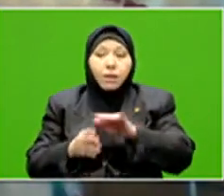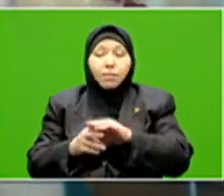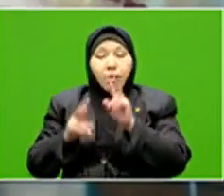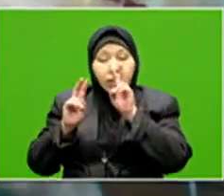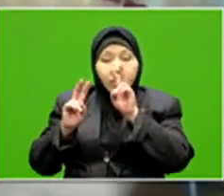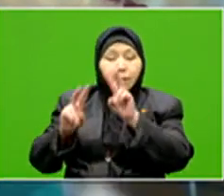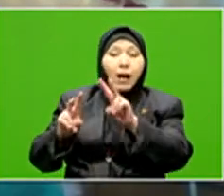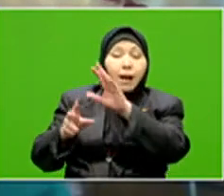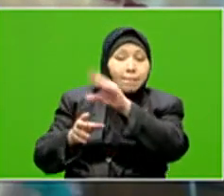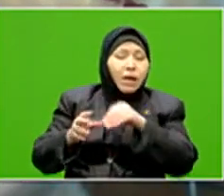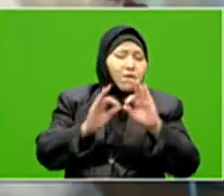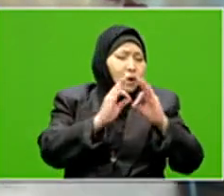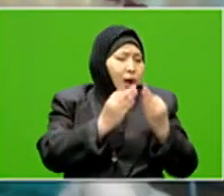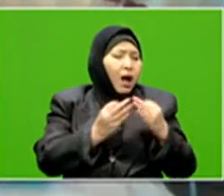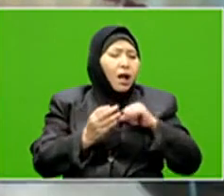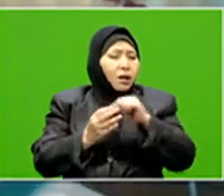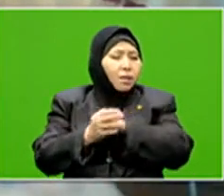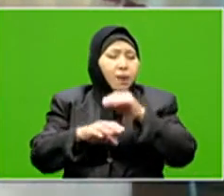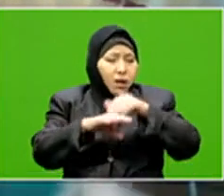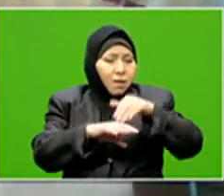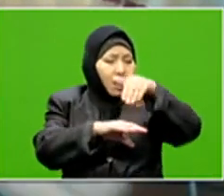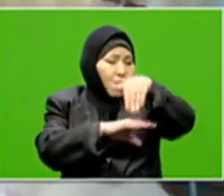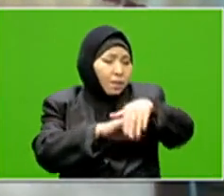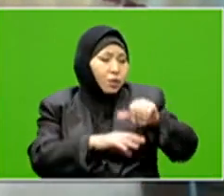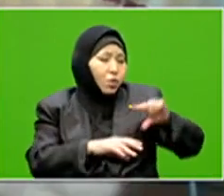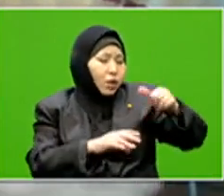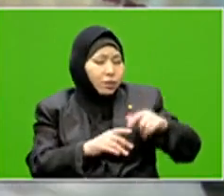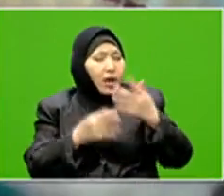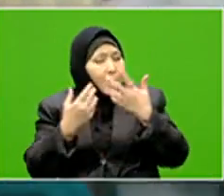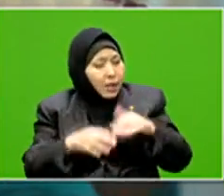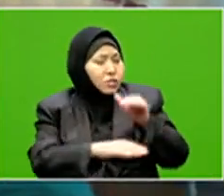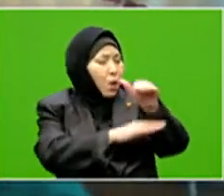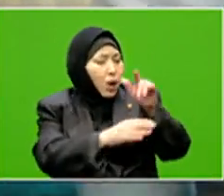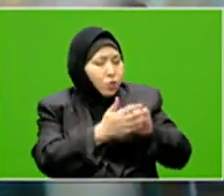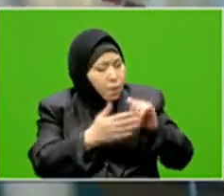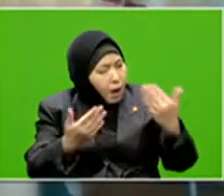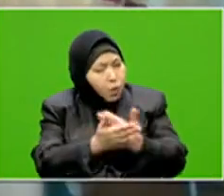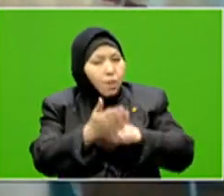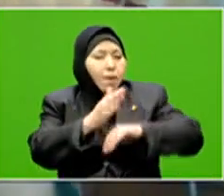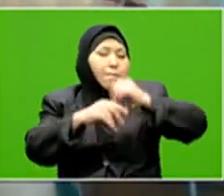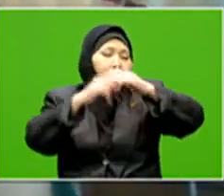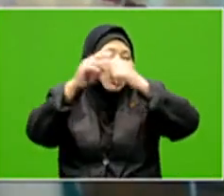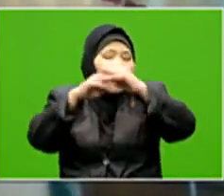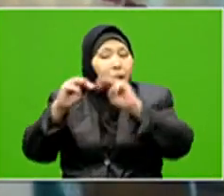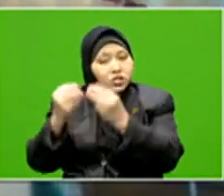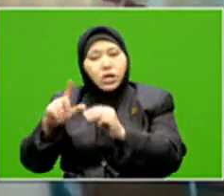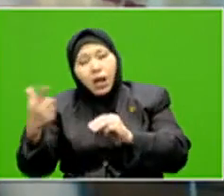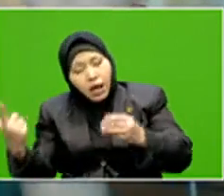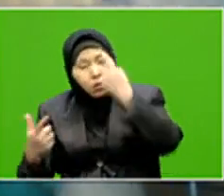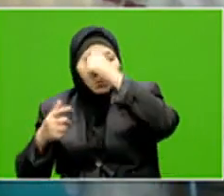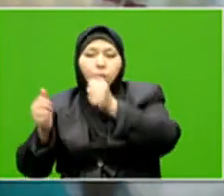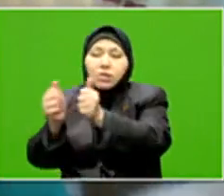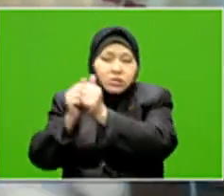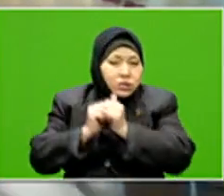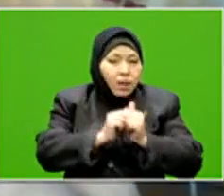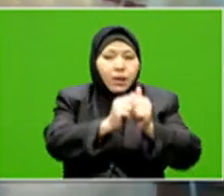bangunkan ahli keluarga baginda pada qiyamul lailnya, dan kemudian barulah Nabi sallallahu alaihi wasallam membangunkan masyarakat yang lain untuk sama-sama